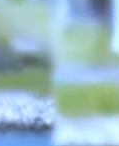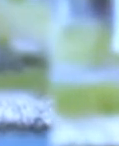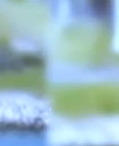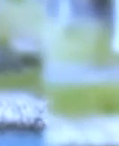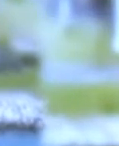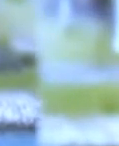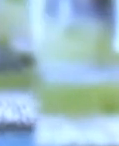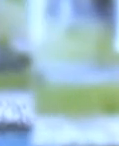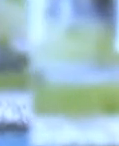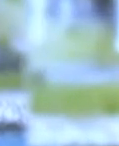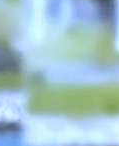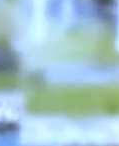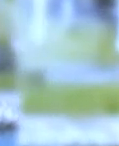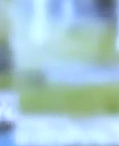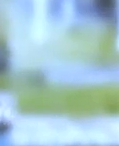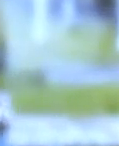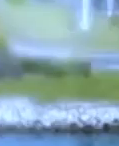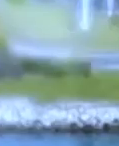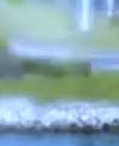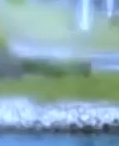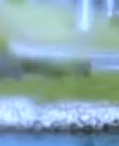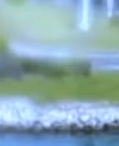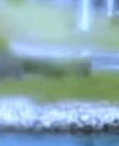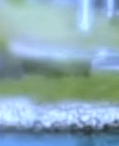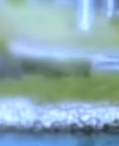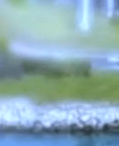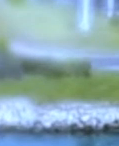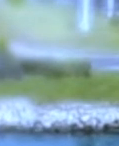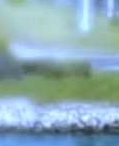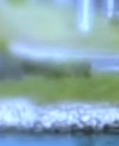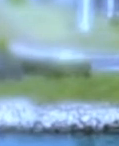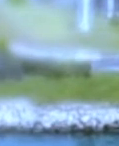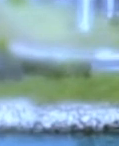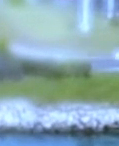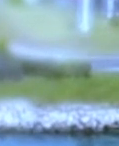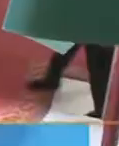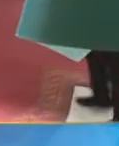Bienvenue dans le journal télévisé de la mi-journée. Bonjour à tous, pour commencer les titres.